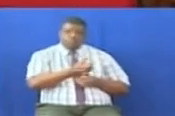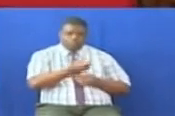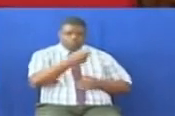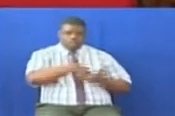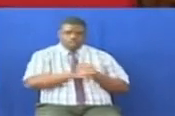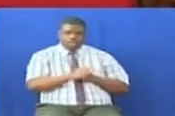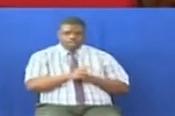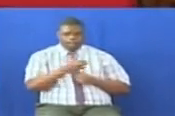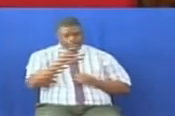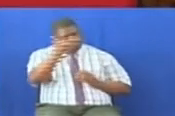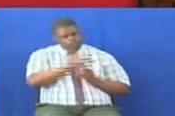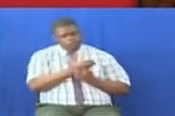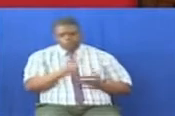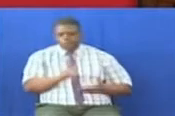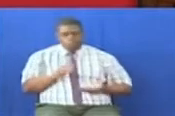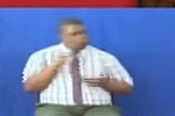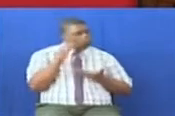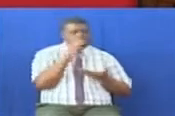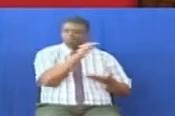Jambo ambalo